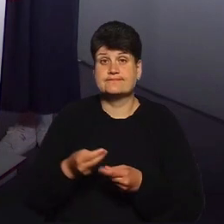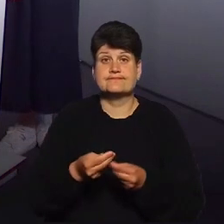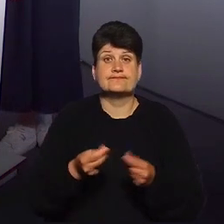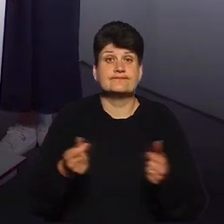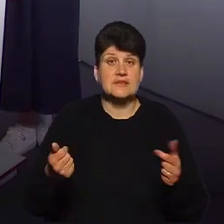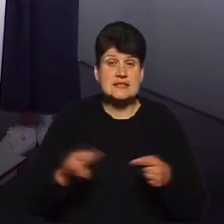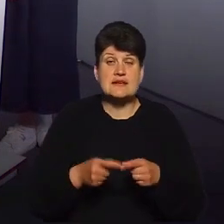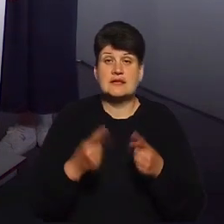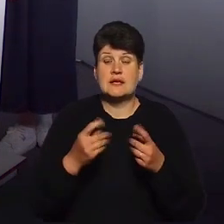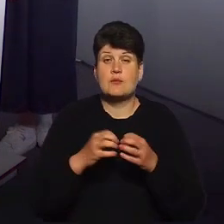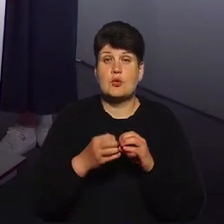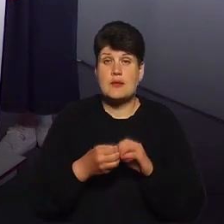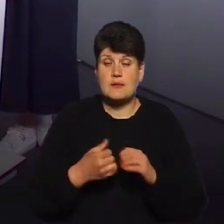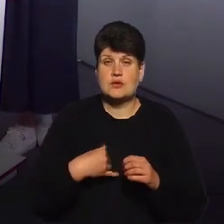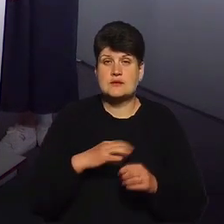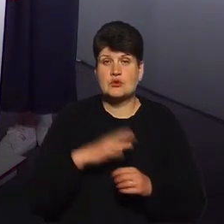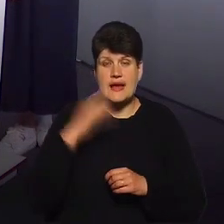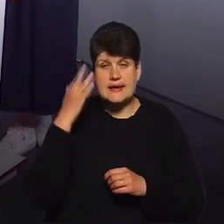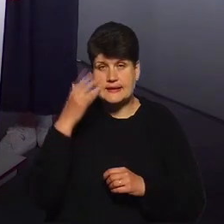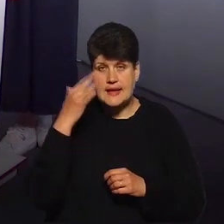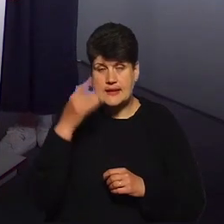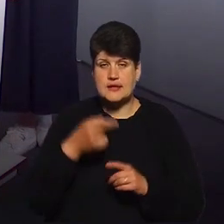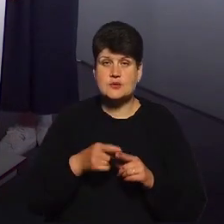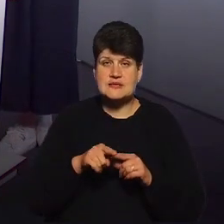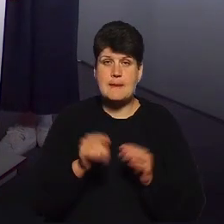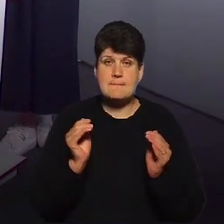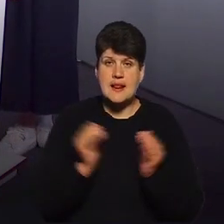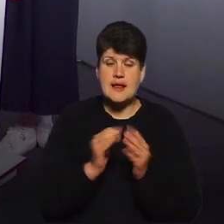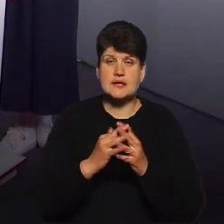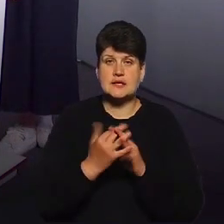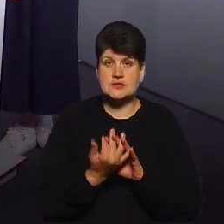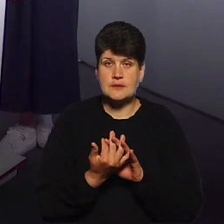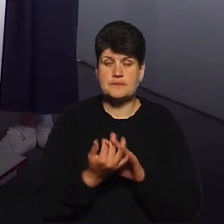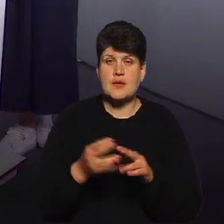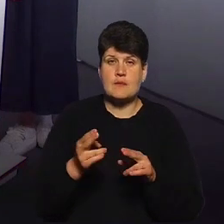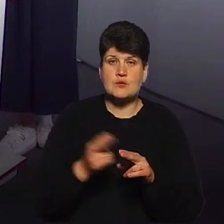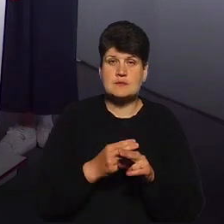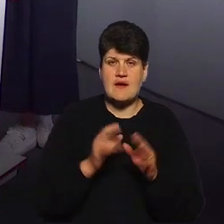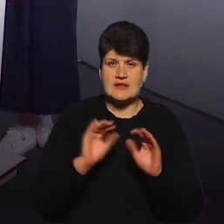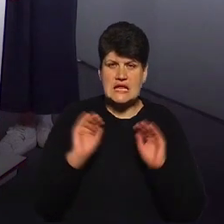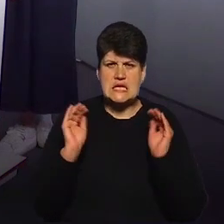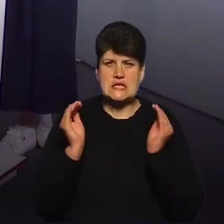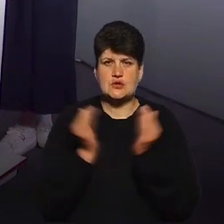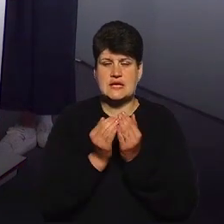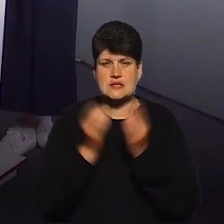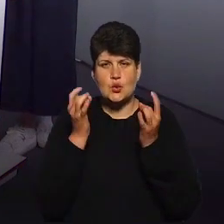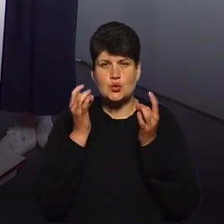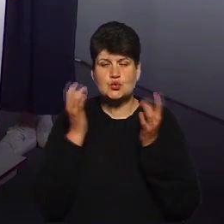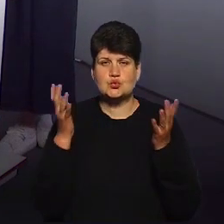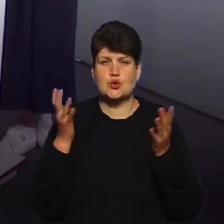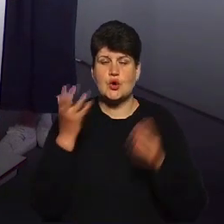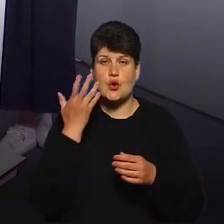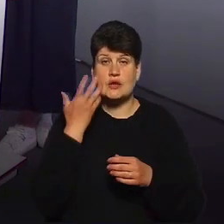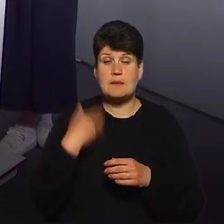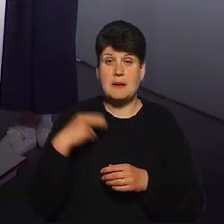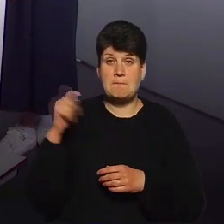що у нас була така ідея, щоб це маленьке село, якби позбавити цієї ізоляції, від культурної ізоляції, коли ми приїхали. Так, бо в